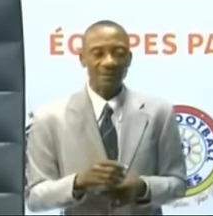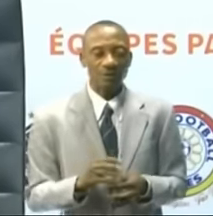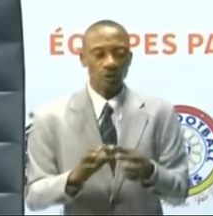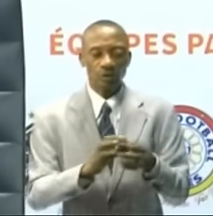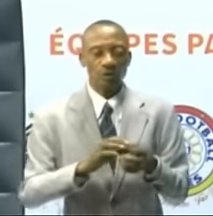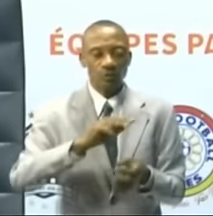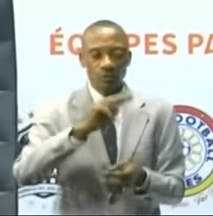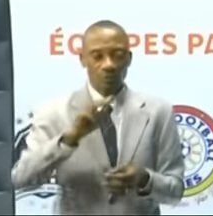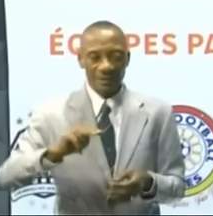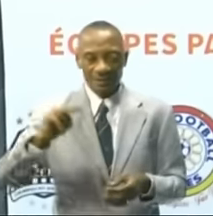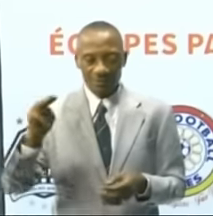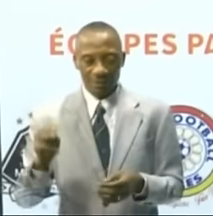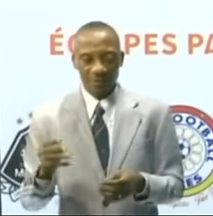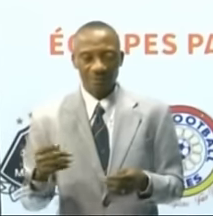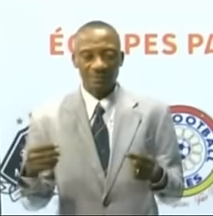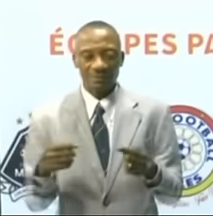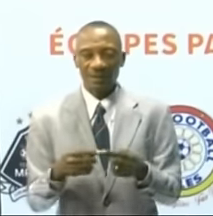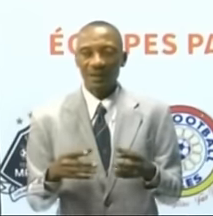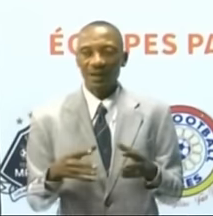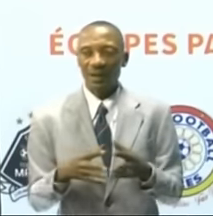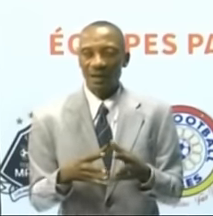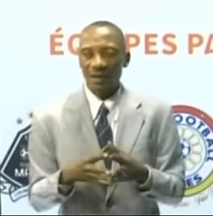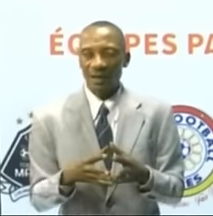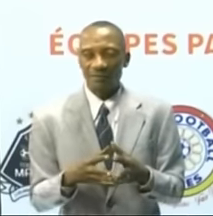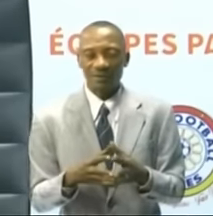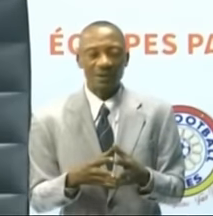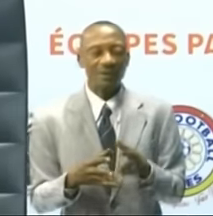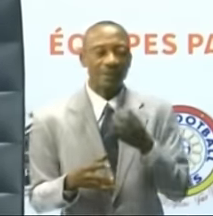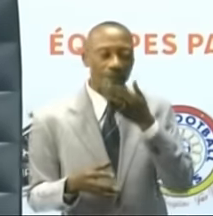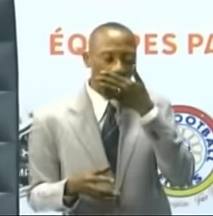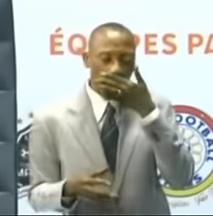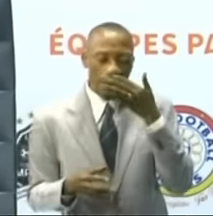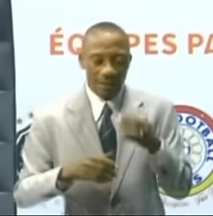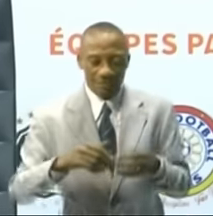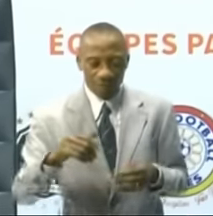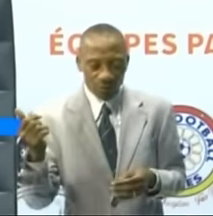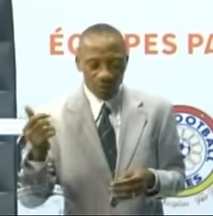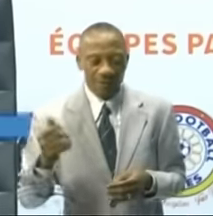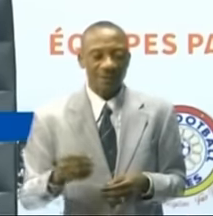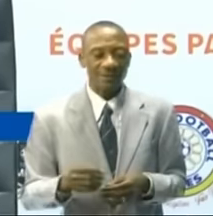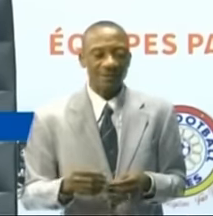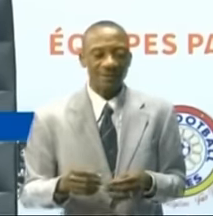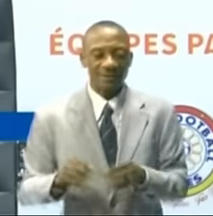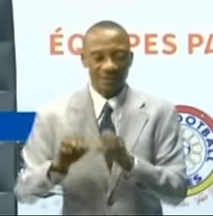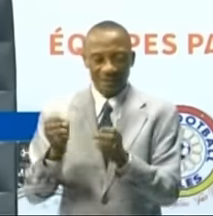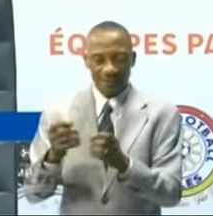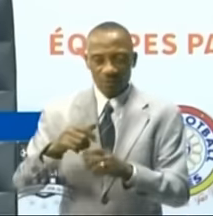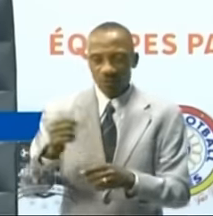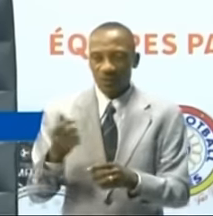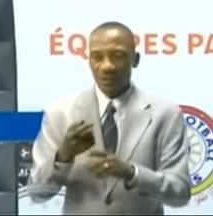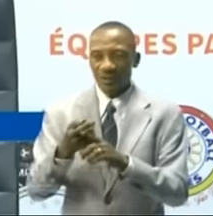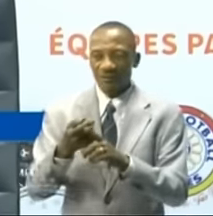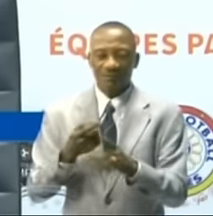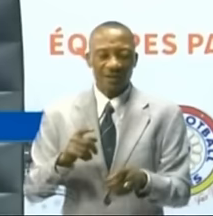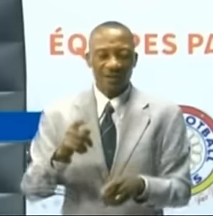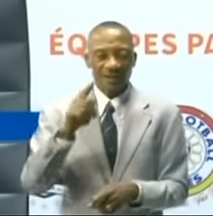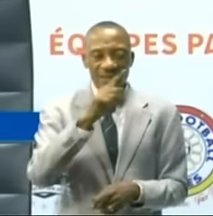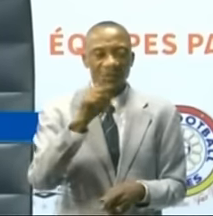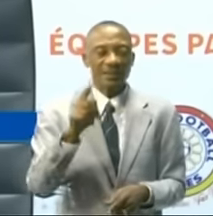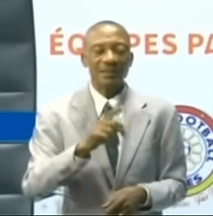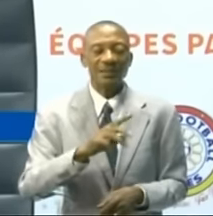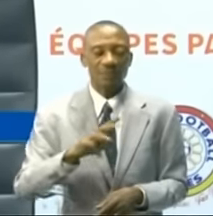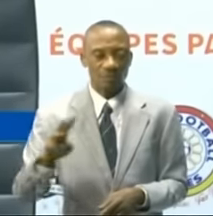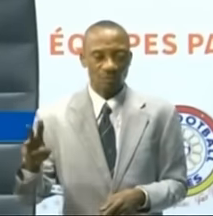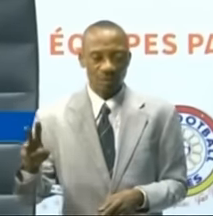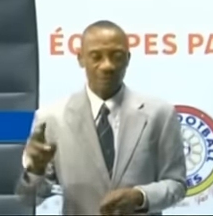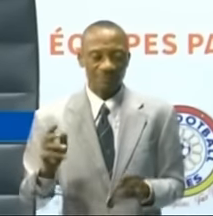coupe. Donc, j'aimerais pas que tout notre travail ça passe comme ça. Non, on doit rester concentrés. On va jouer le